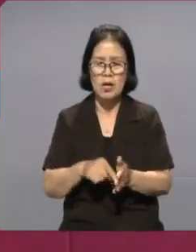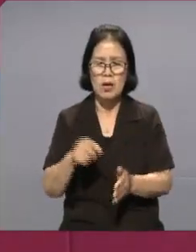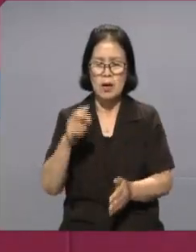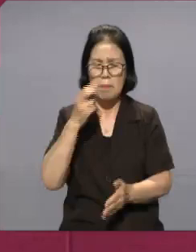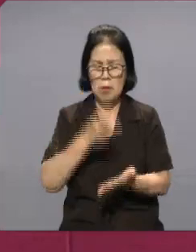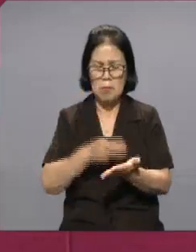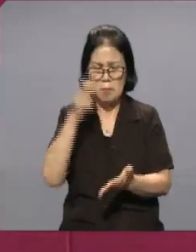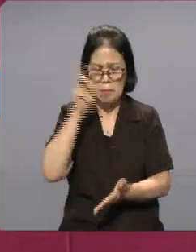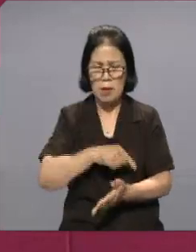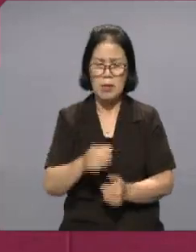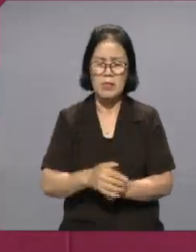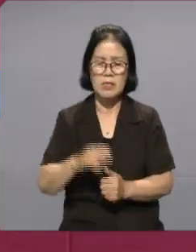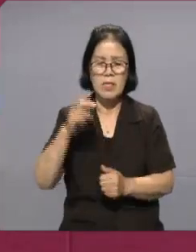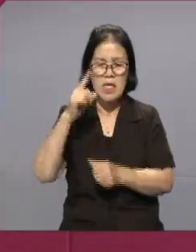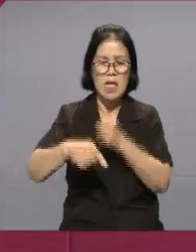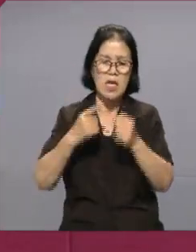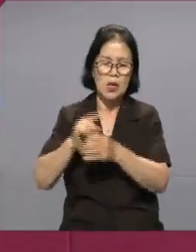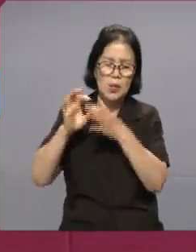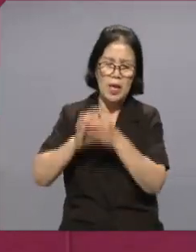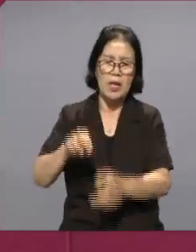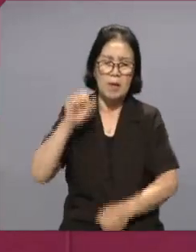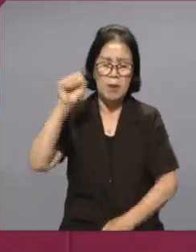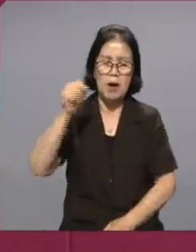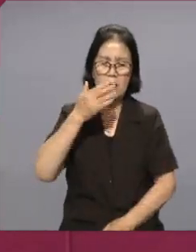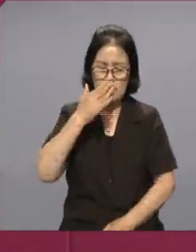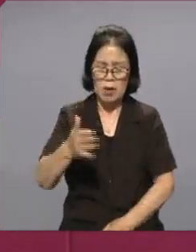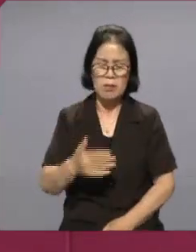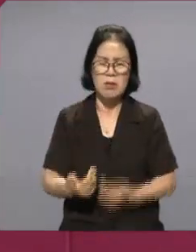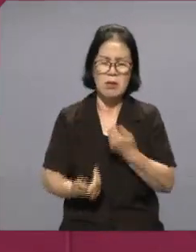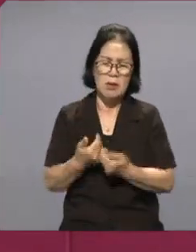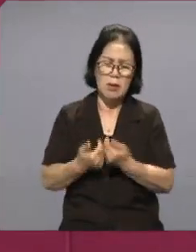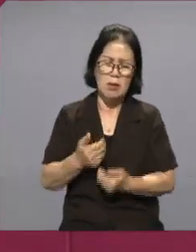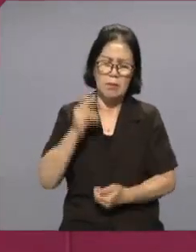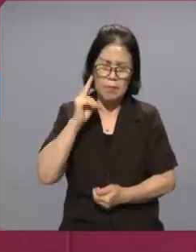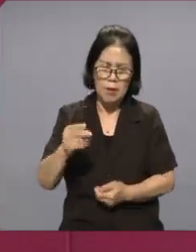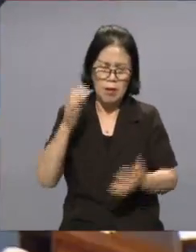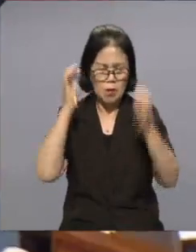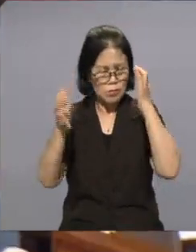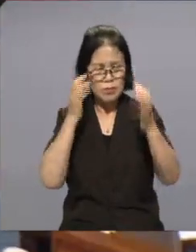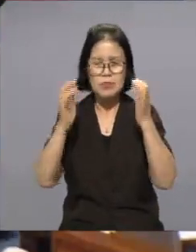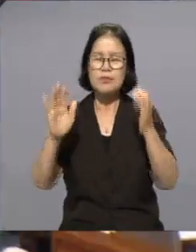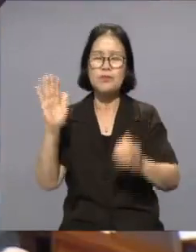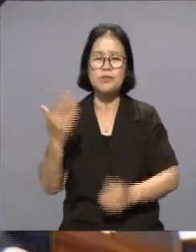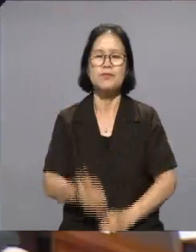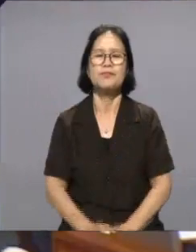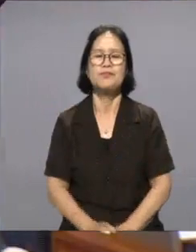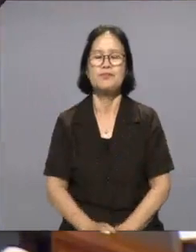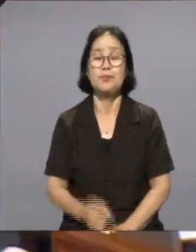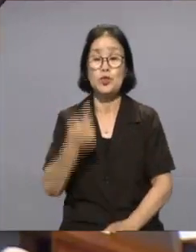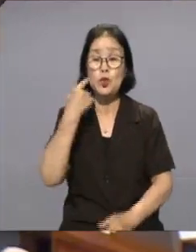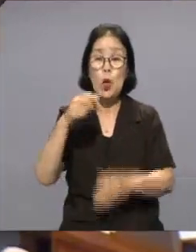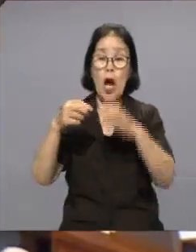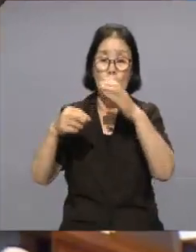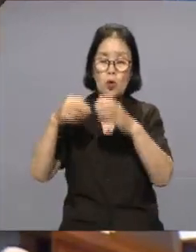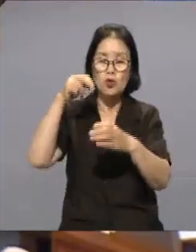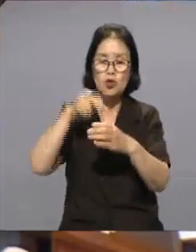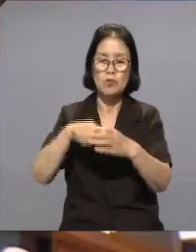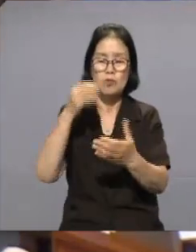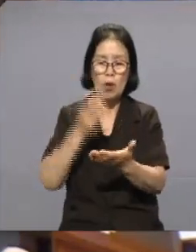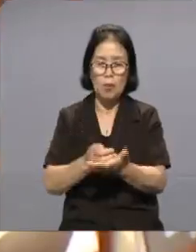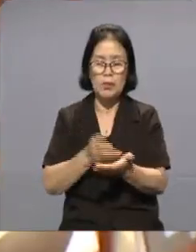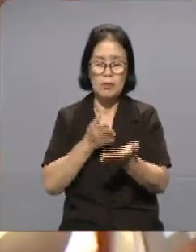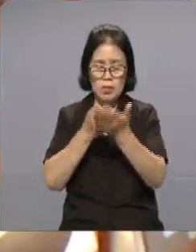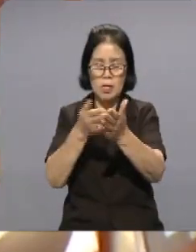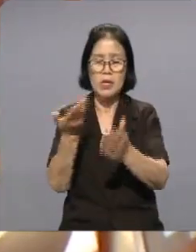파업이 가능해서 산업현장은 극심한 갈등과 혼란을 겪게 될 것입니다 노란 봉투법이 본회의에